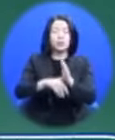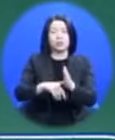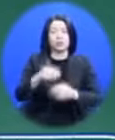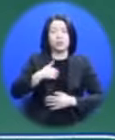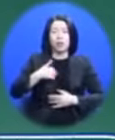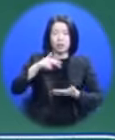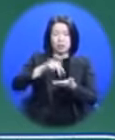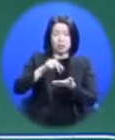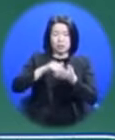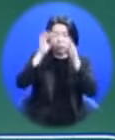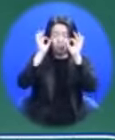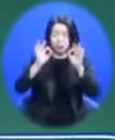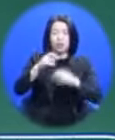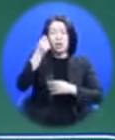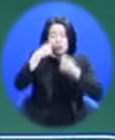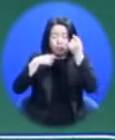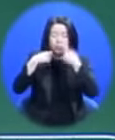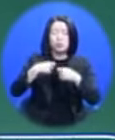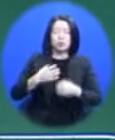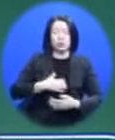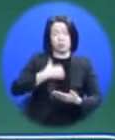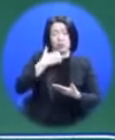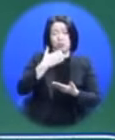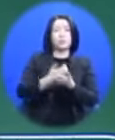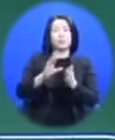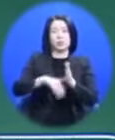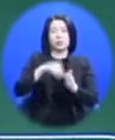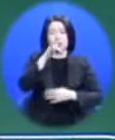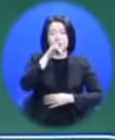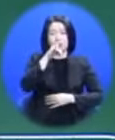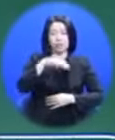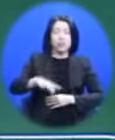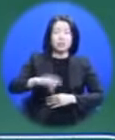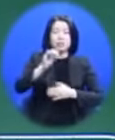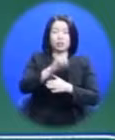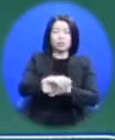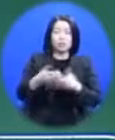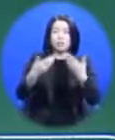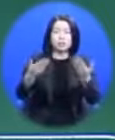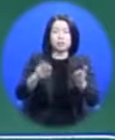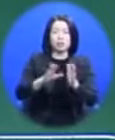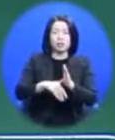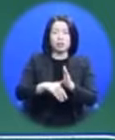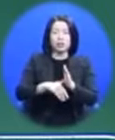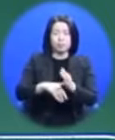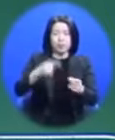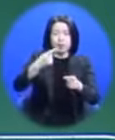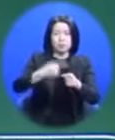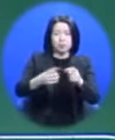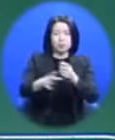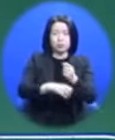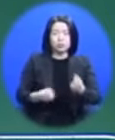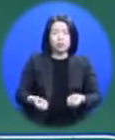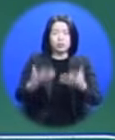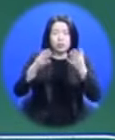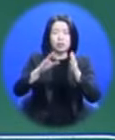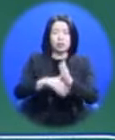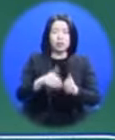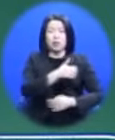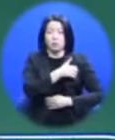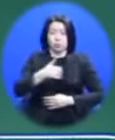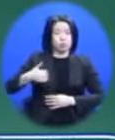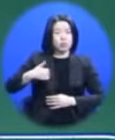때 참 눈물이고 감동일 때가 있습니다. 첫 열매 드릴 때가요 이렇게 맥주절을 지킬 때가 풍족할